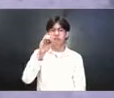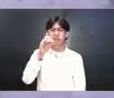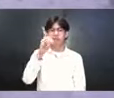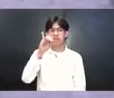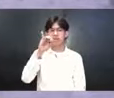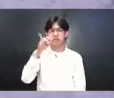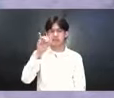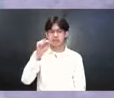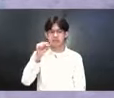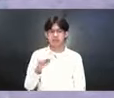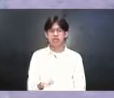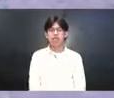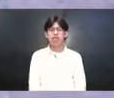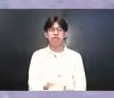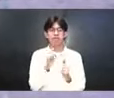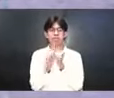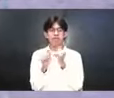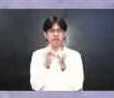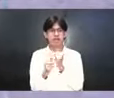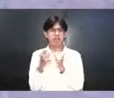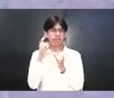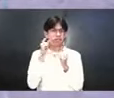Prodigal.